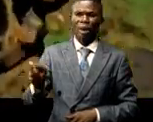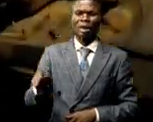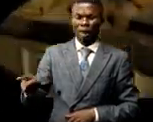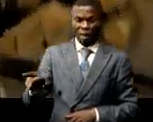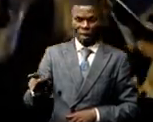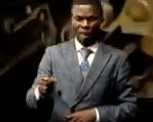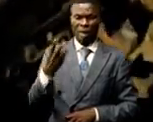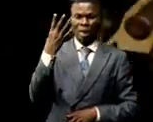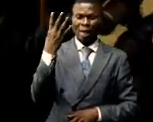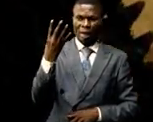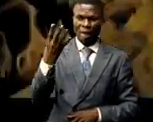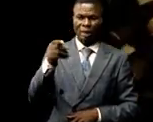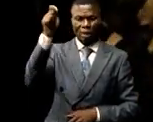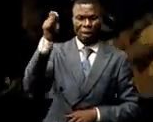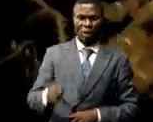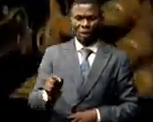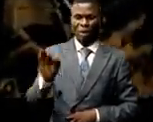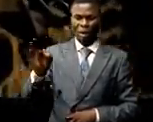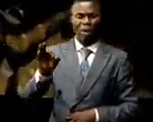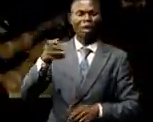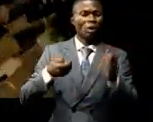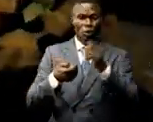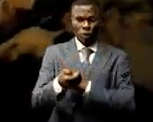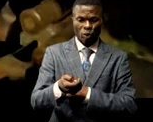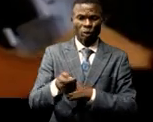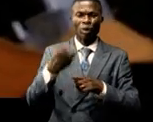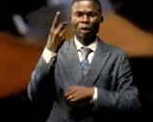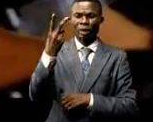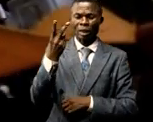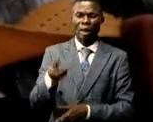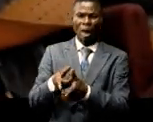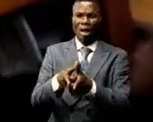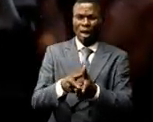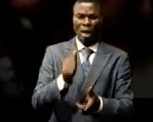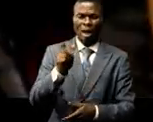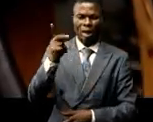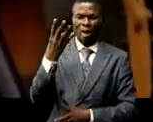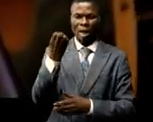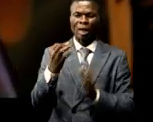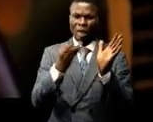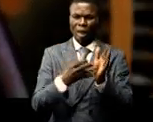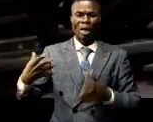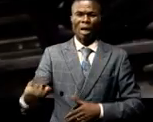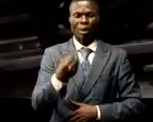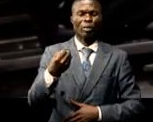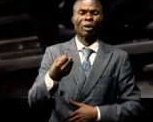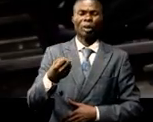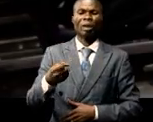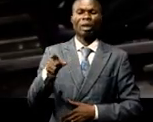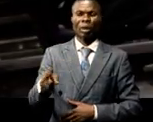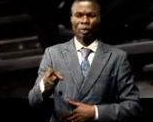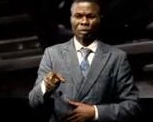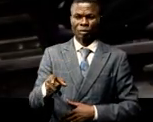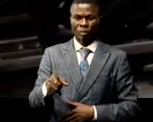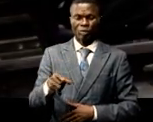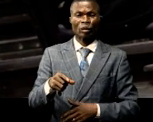4 miliciens FPIC ont été neutralisés et 2 armes AK-47 récupérées par l'armée loyaliste. Comme le